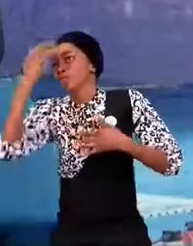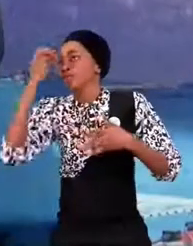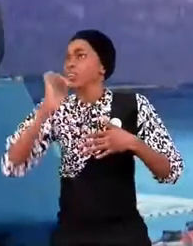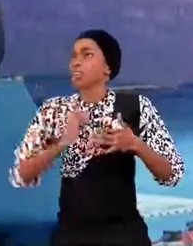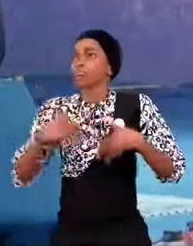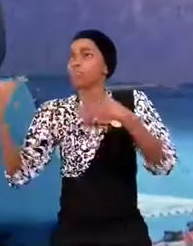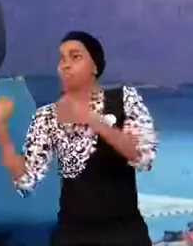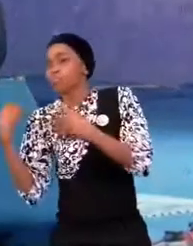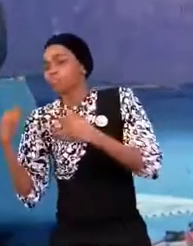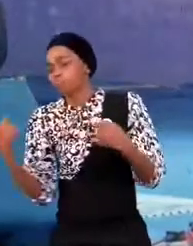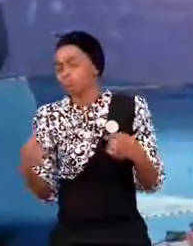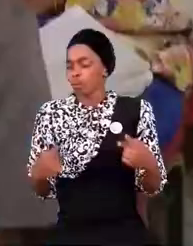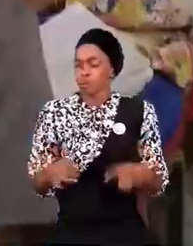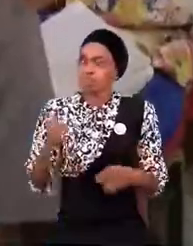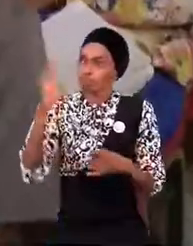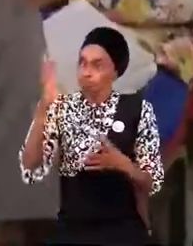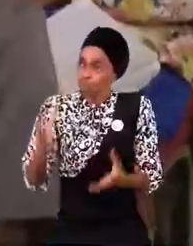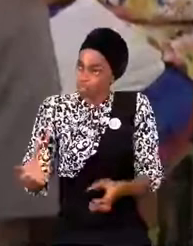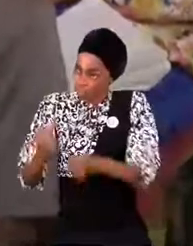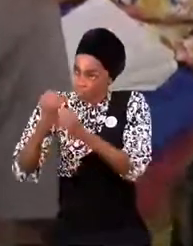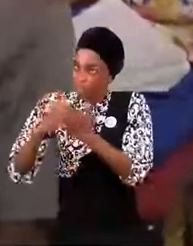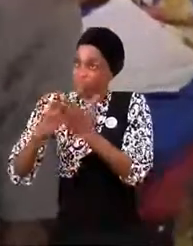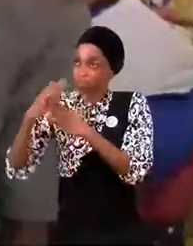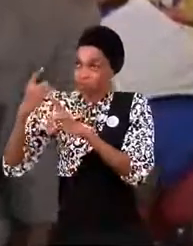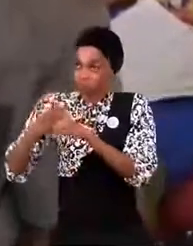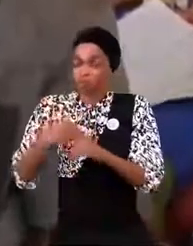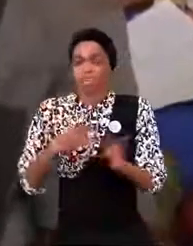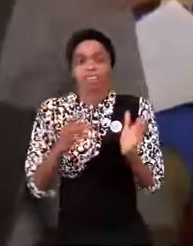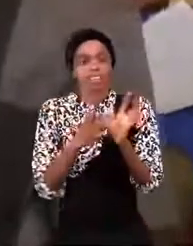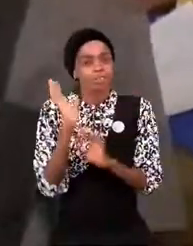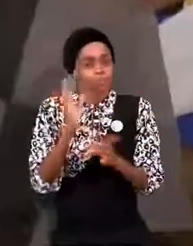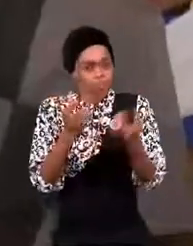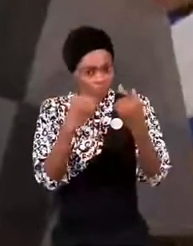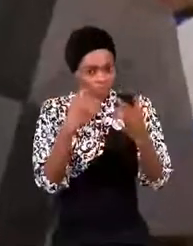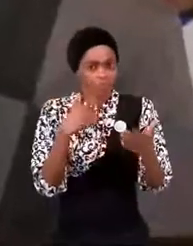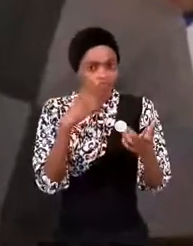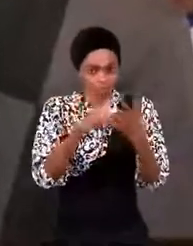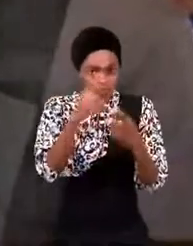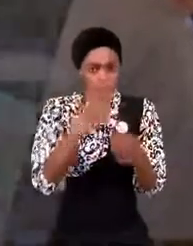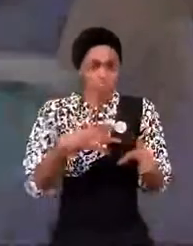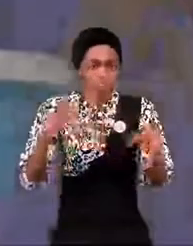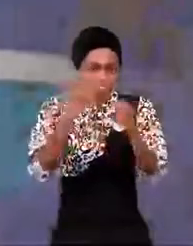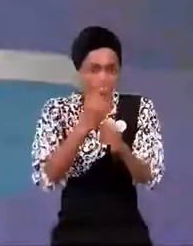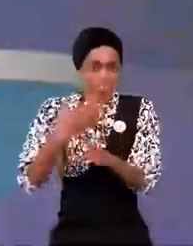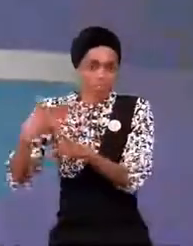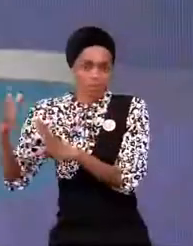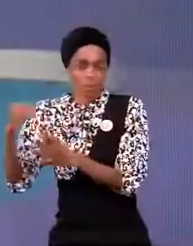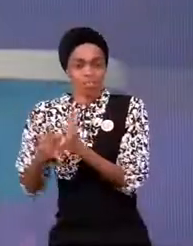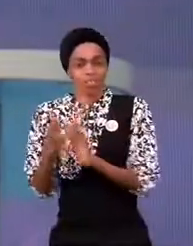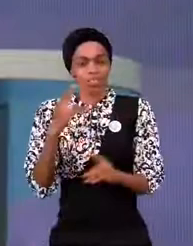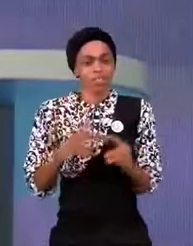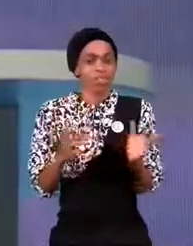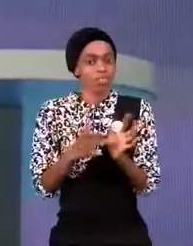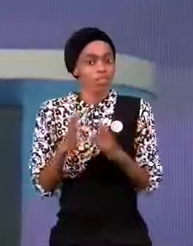porter pour moi. Il viendra là et il va tout porter pour toi. Il a fait à d'autres personnes.